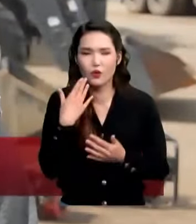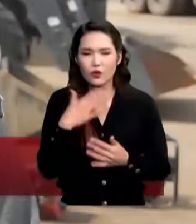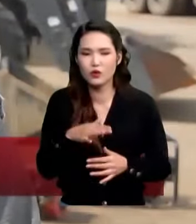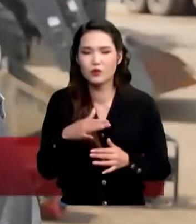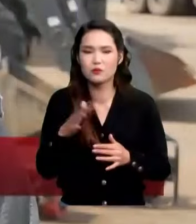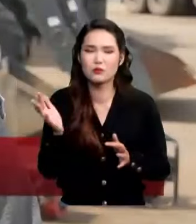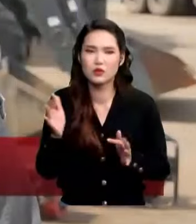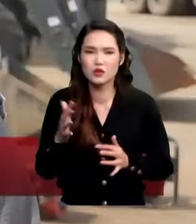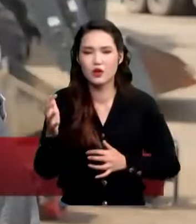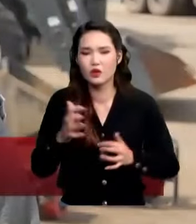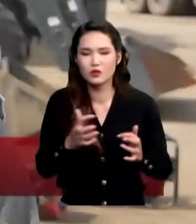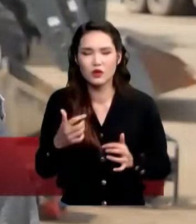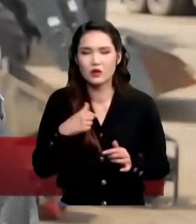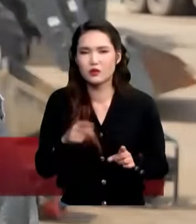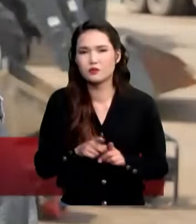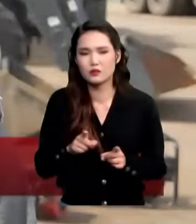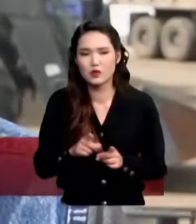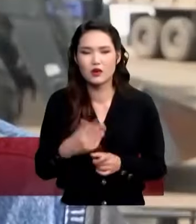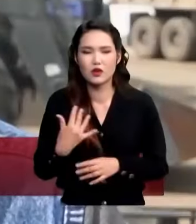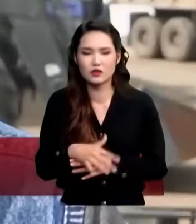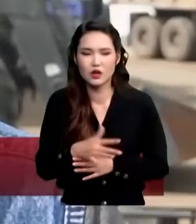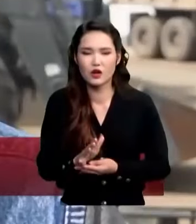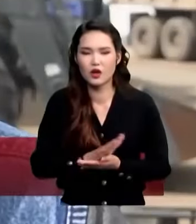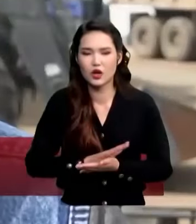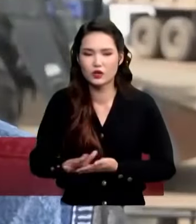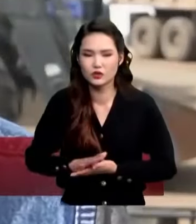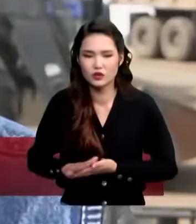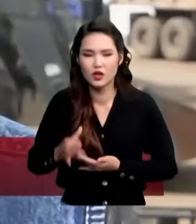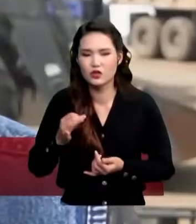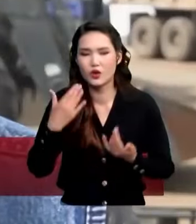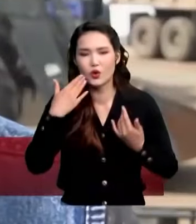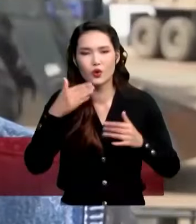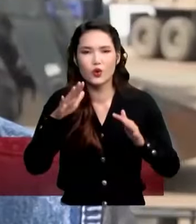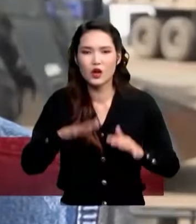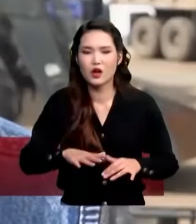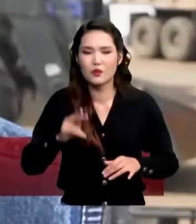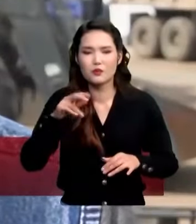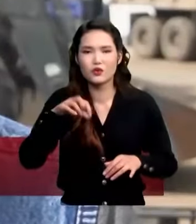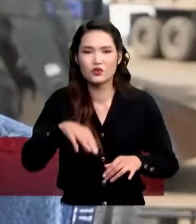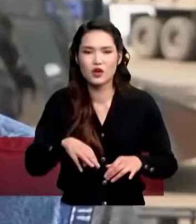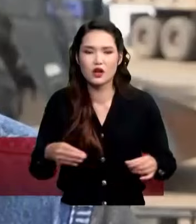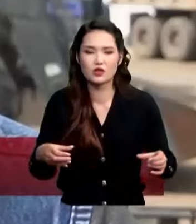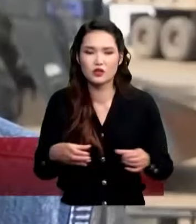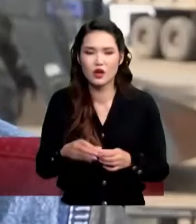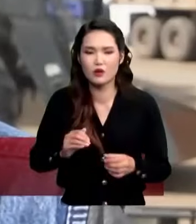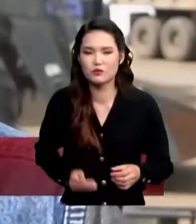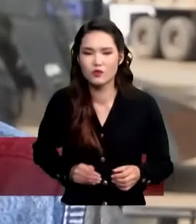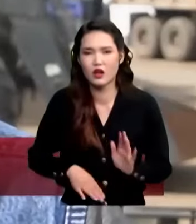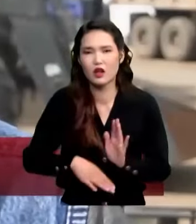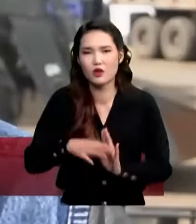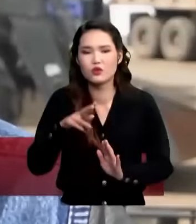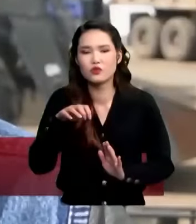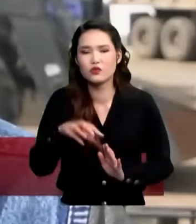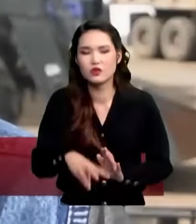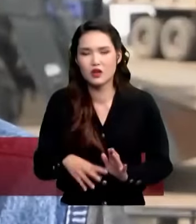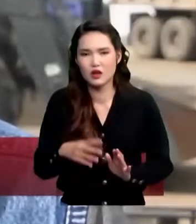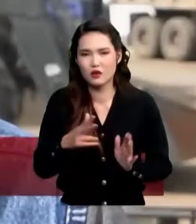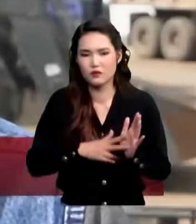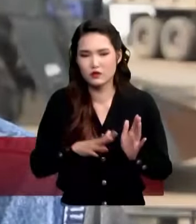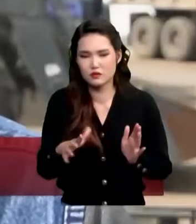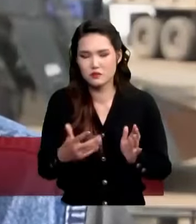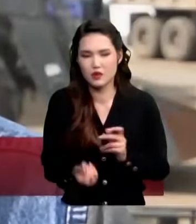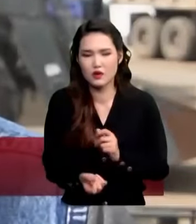Снег идет, мы без остановки работаем. Сейчас даже в любом частном организации уборщицы 85 не получают,